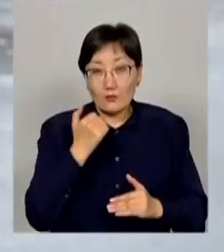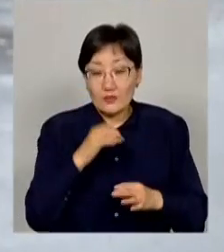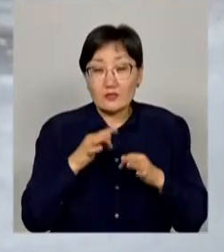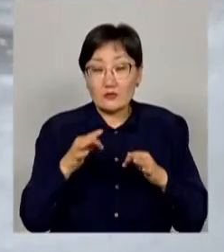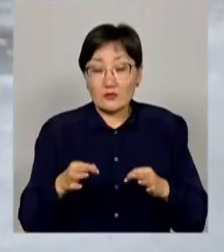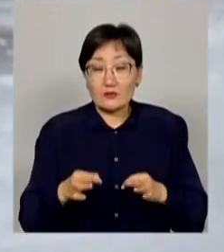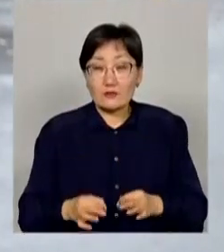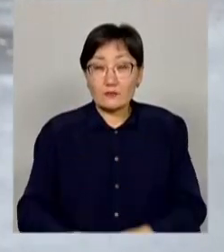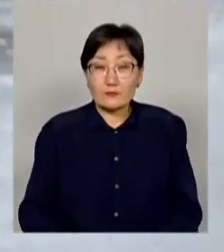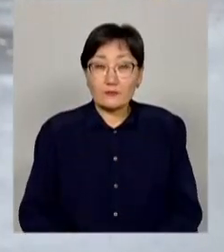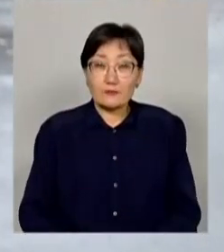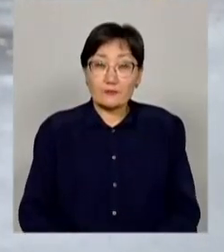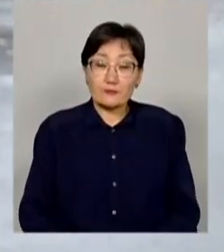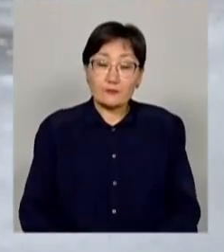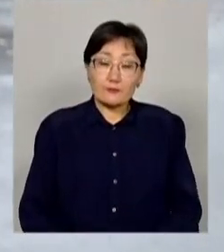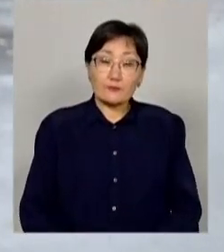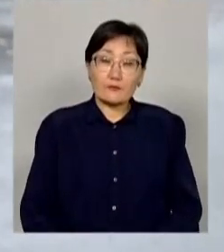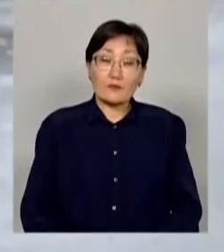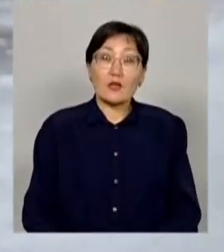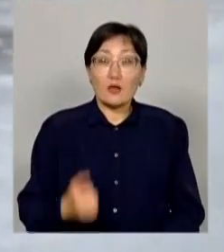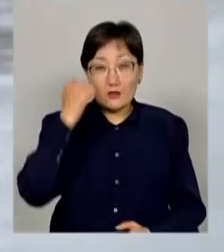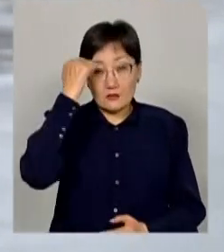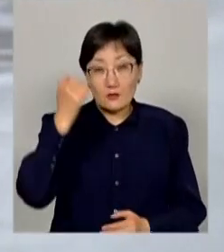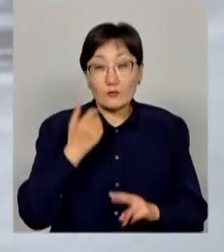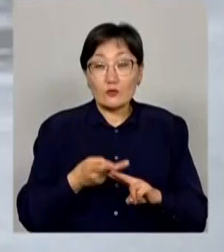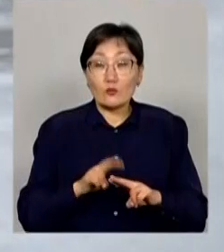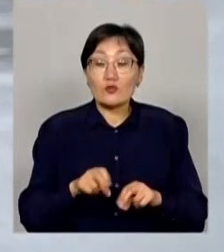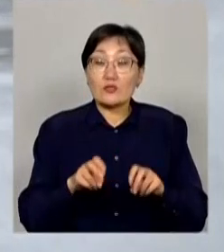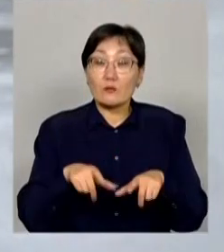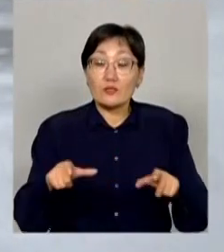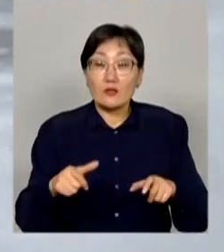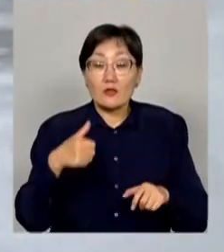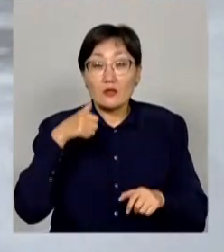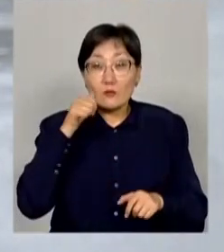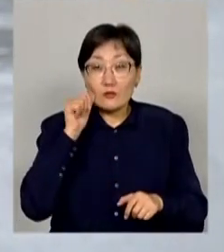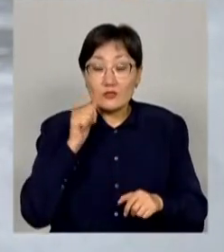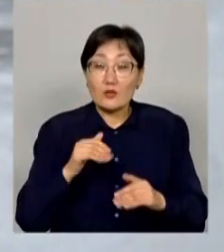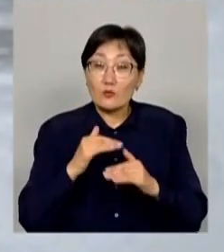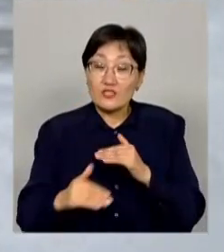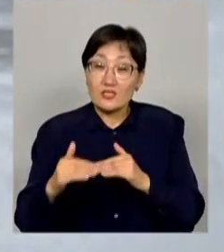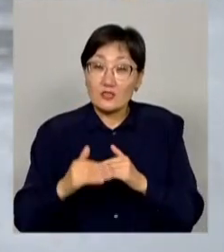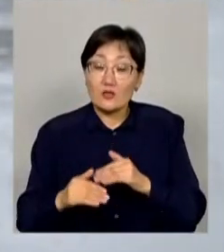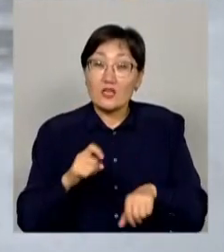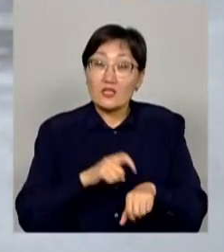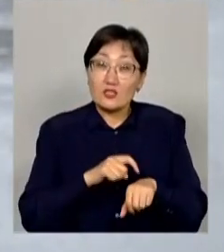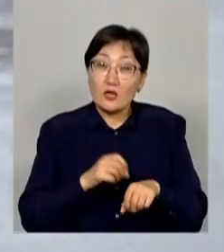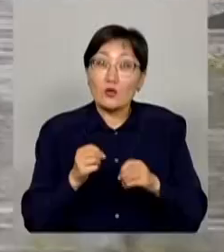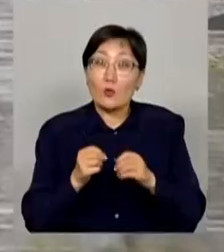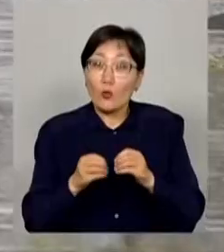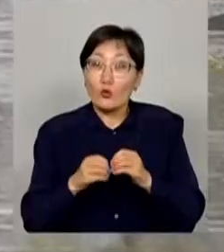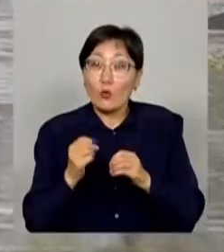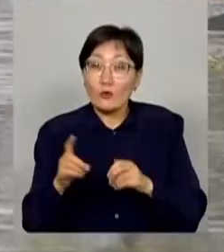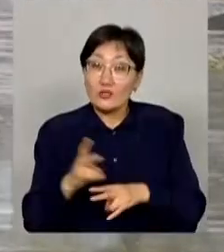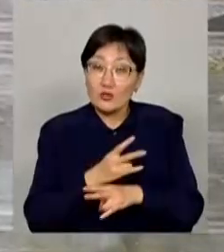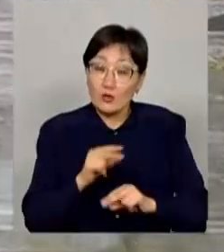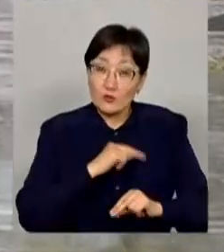жақсының жақсылығын айт дейді, нұр тасысын дейді. Рахмет осы кісілерге. Әнеугүні асфальт құрған кезде бұл кісілер сағат 10-11-ге дейін жұмыс істеді.